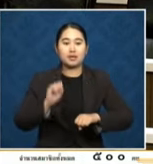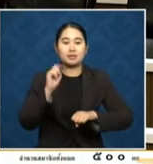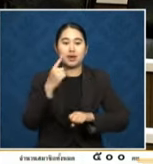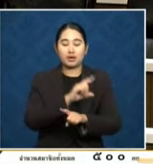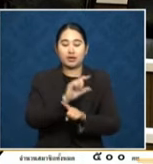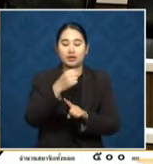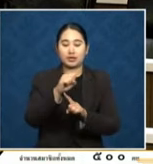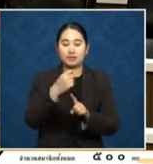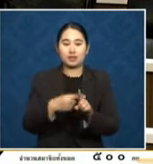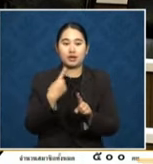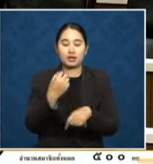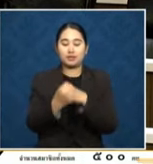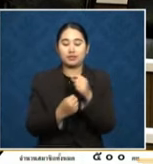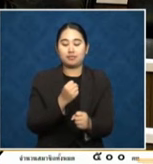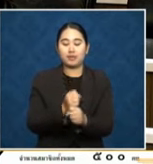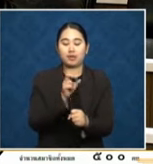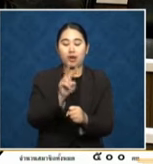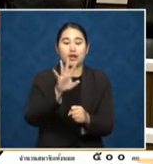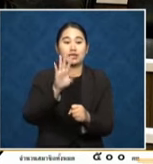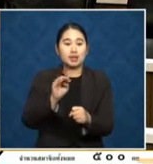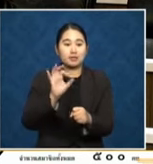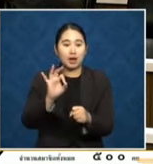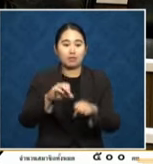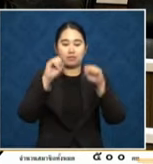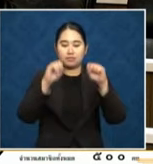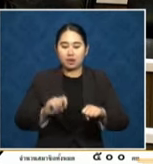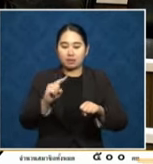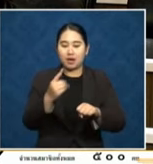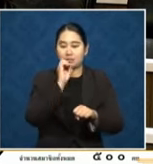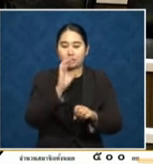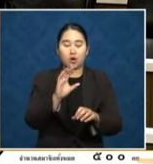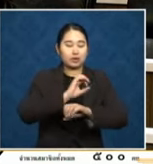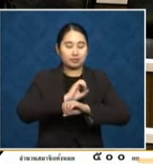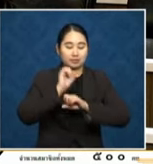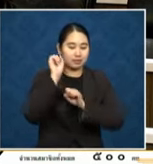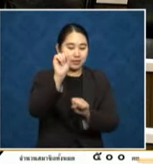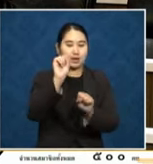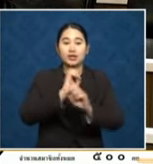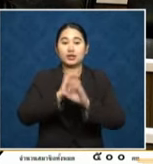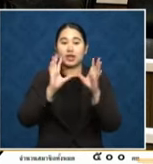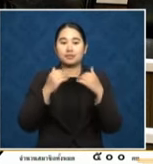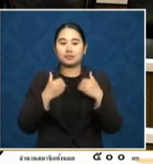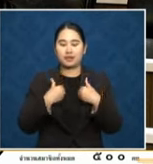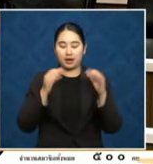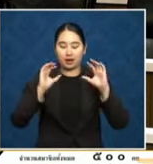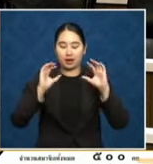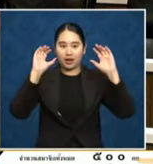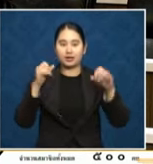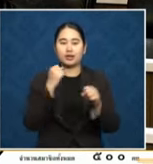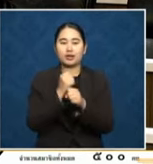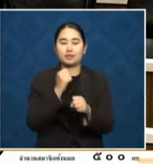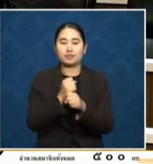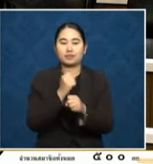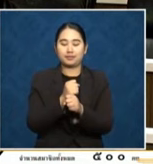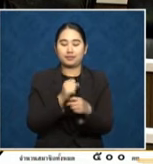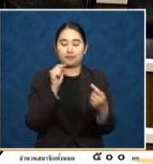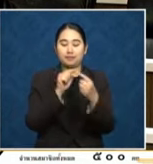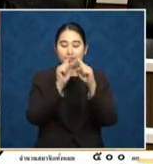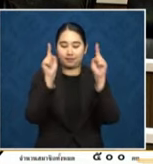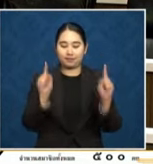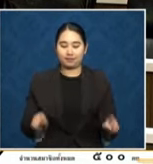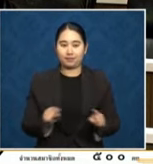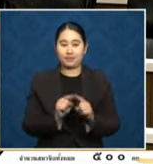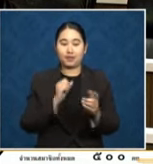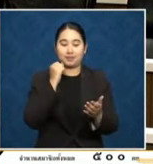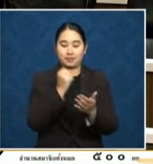คม2549สำทับอีกครั้งหนึ่งระบุชัดเจนเลยครับว่าทางราชการจะดำเนินการออกเอกสาร